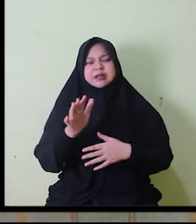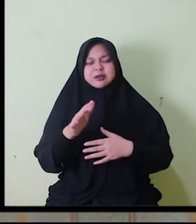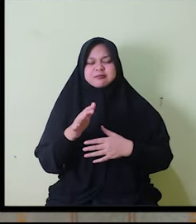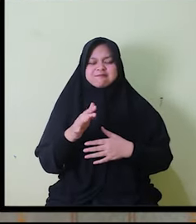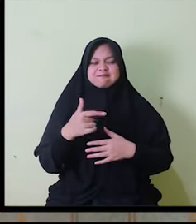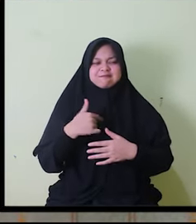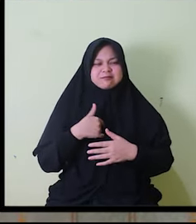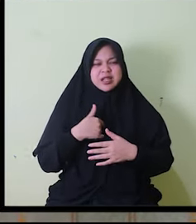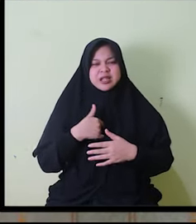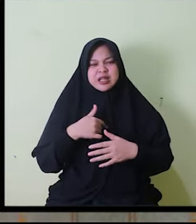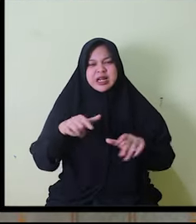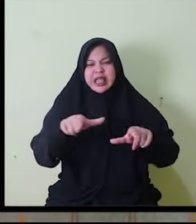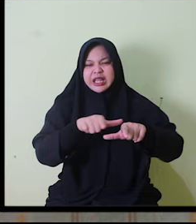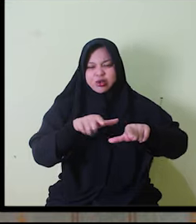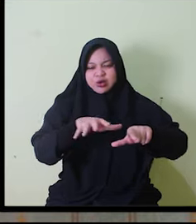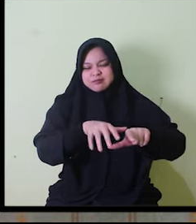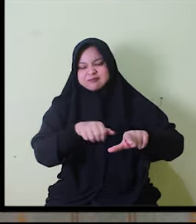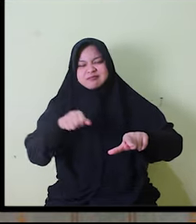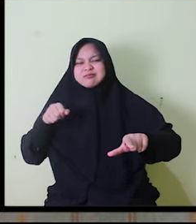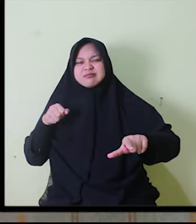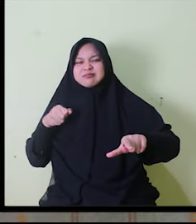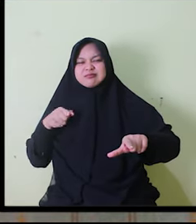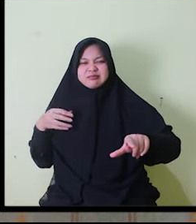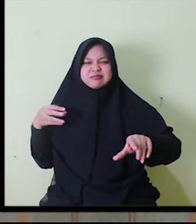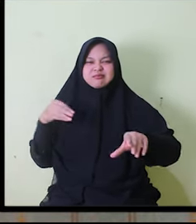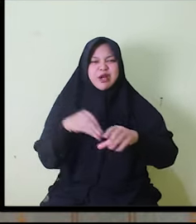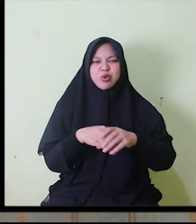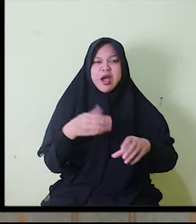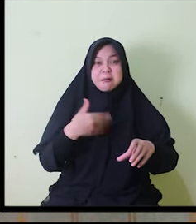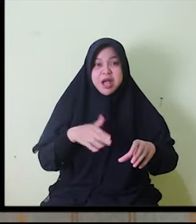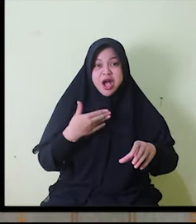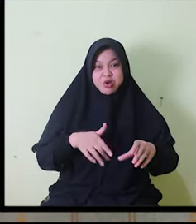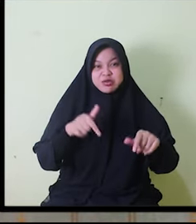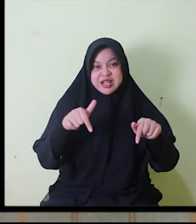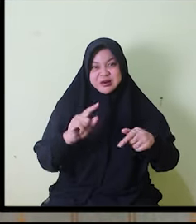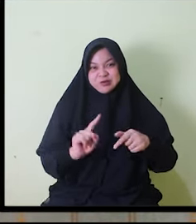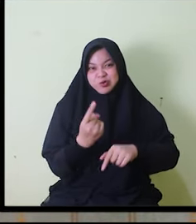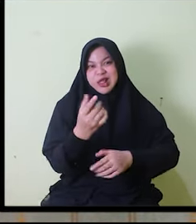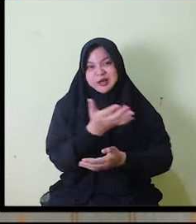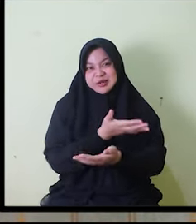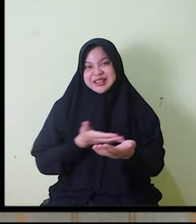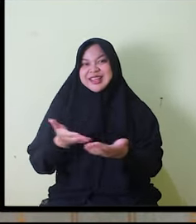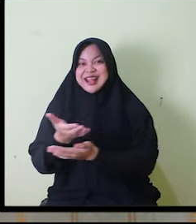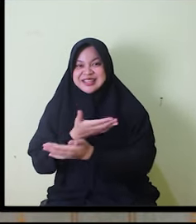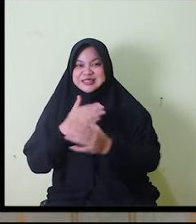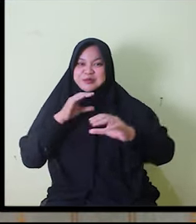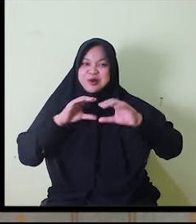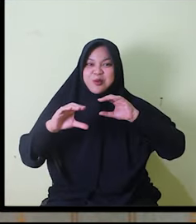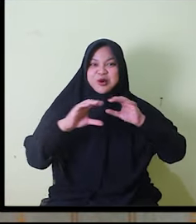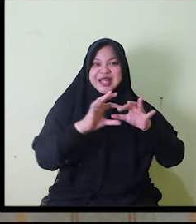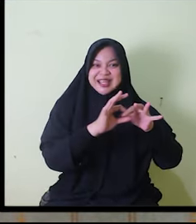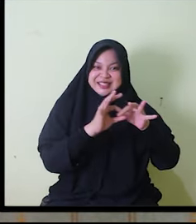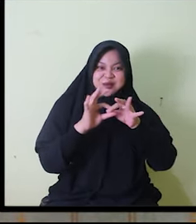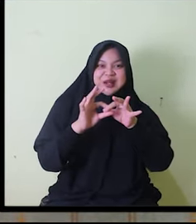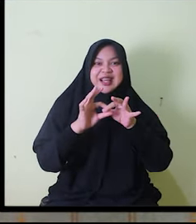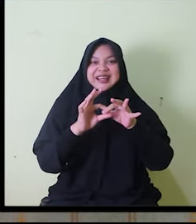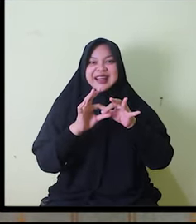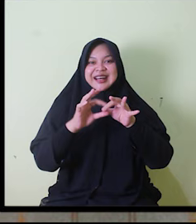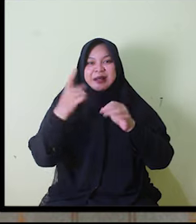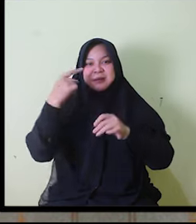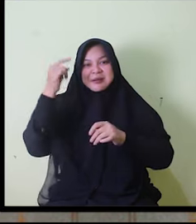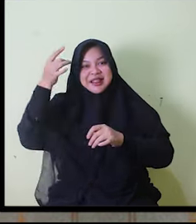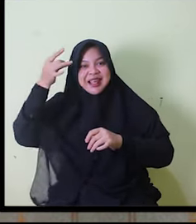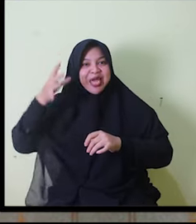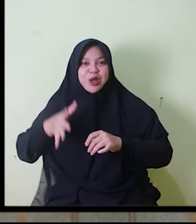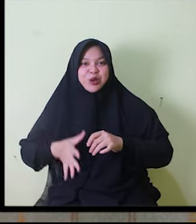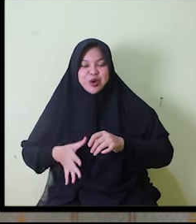dari lingkungannya sekarang sudah mulai berinteraksi bahkan berkomunikasi dan bermitra dengan kelurahan curag greenting ini sangat